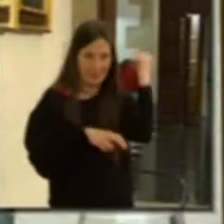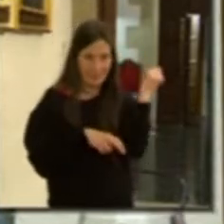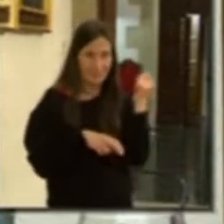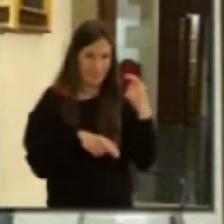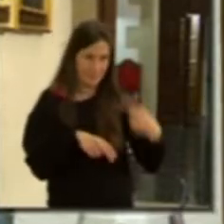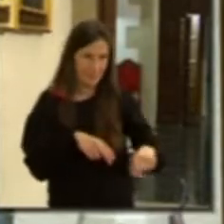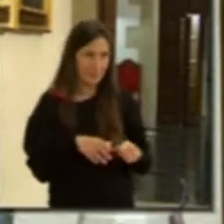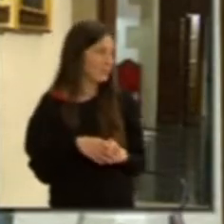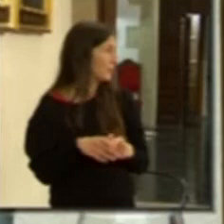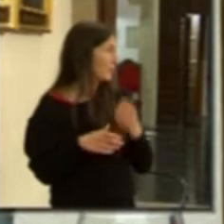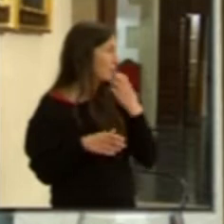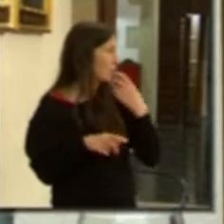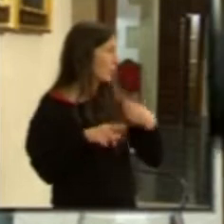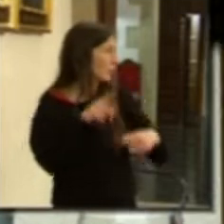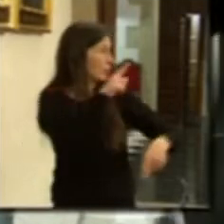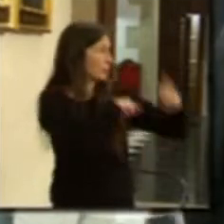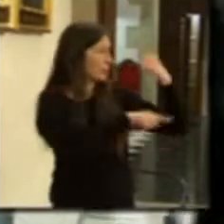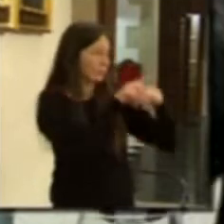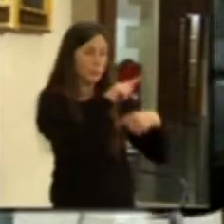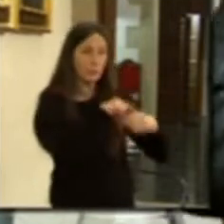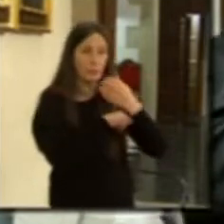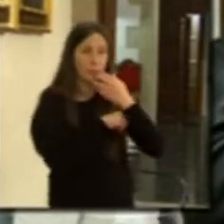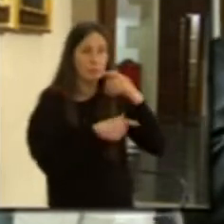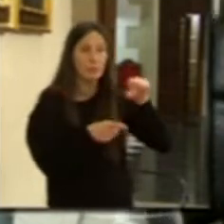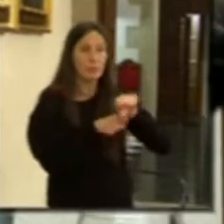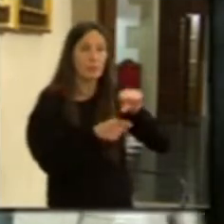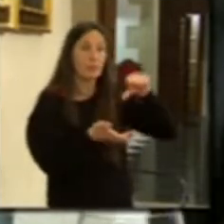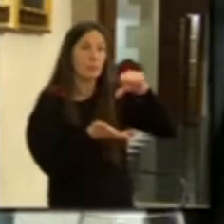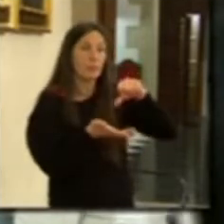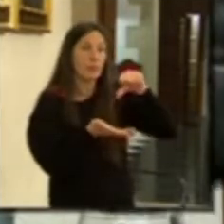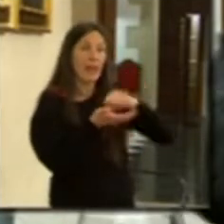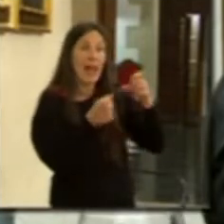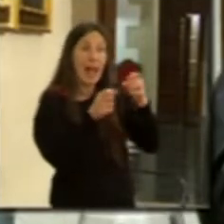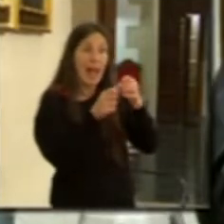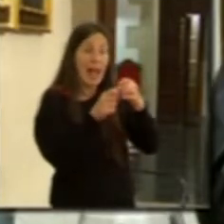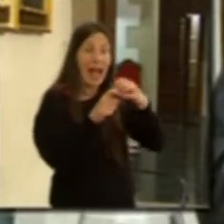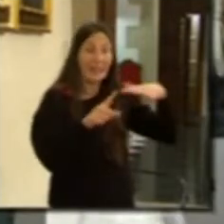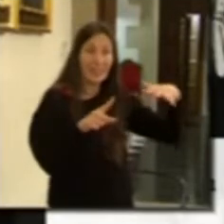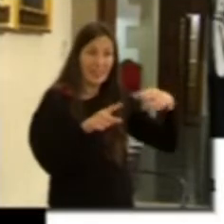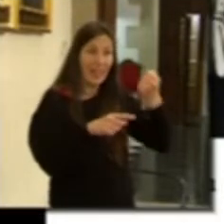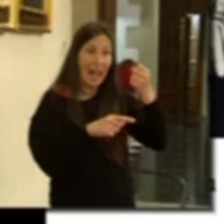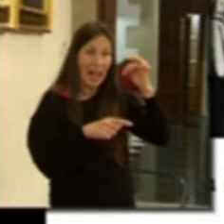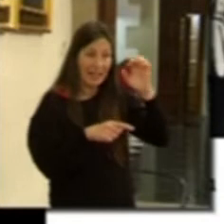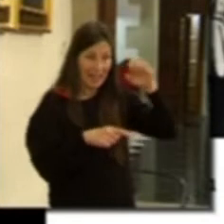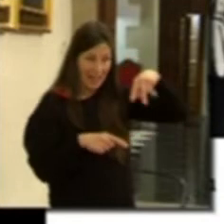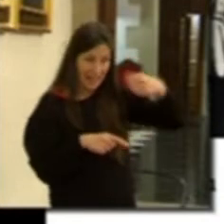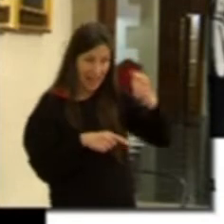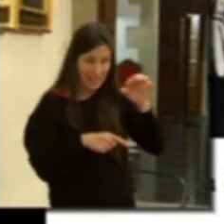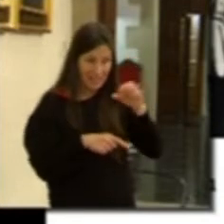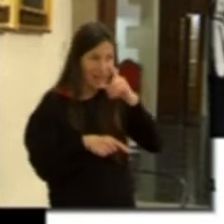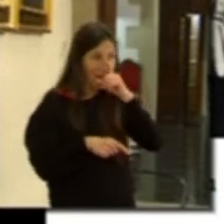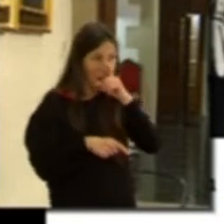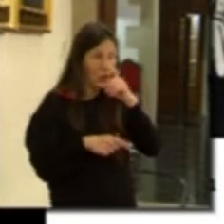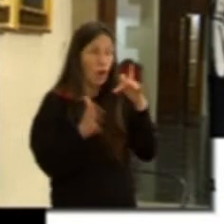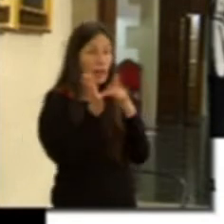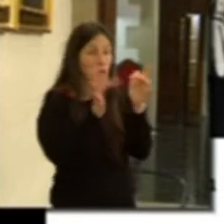endarrere, podríem anar a Atenes a buscar una gran pandèmia que va tenir el 400 abans de Crist. No he anat